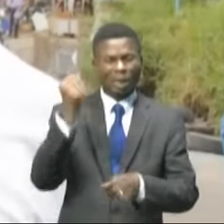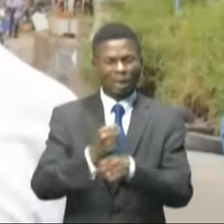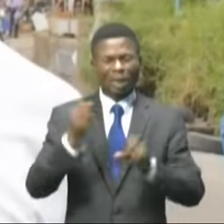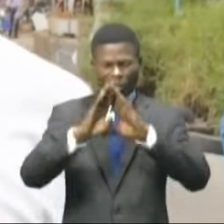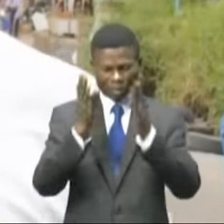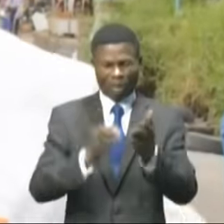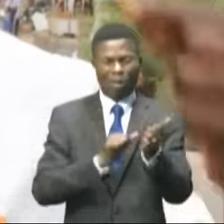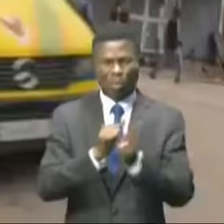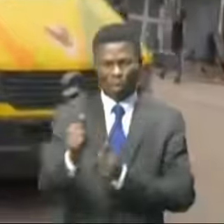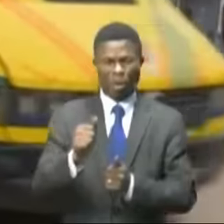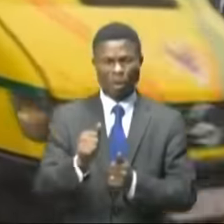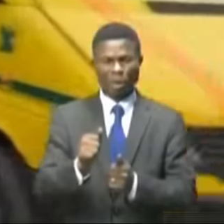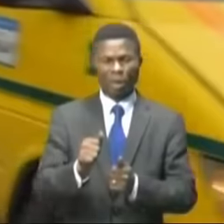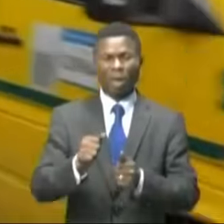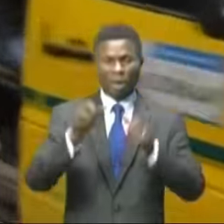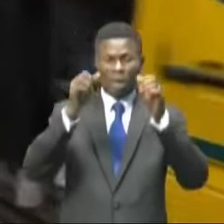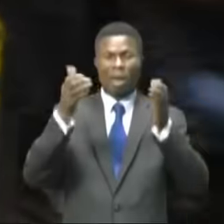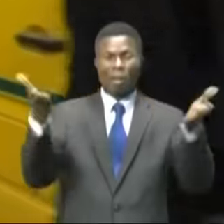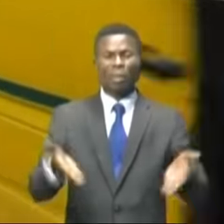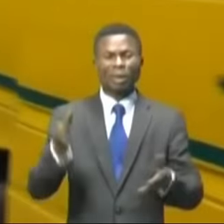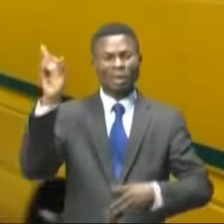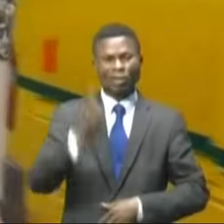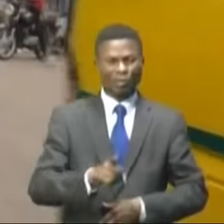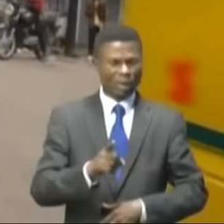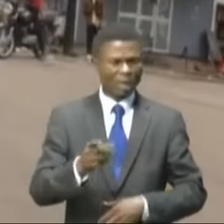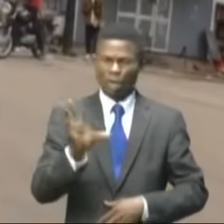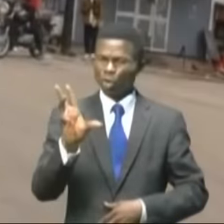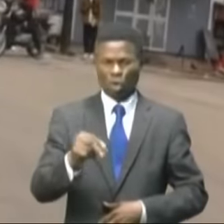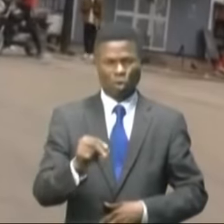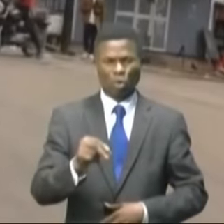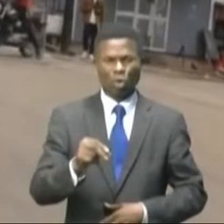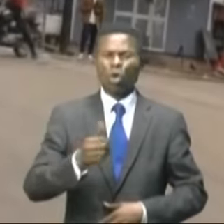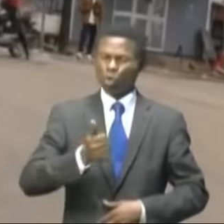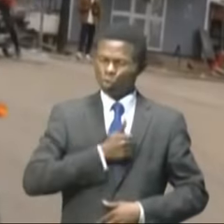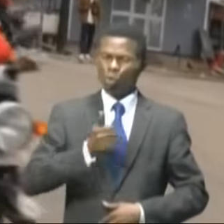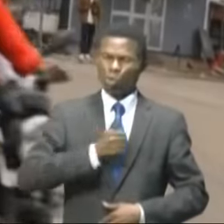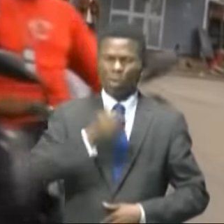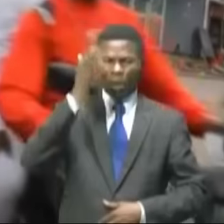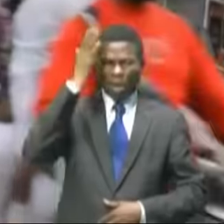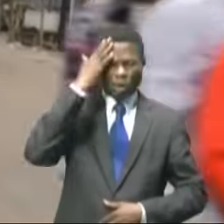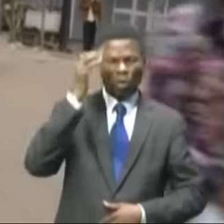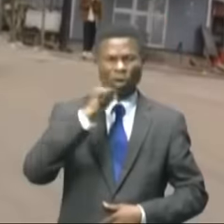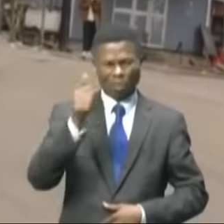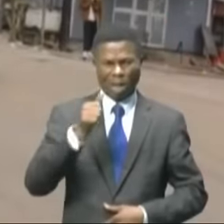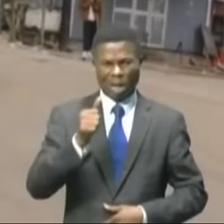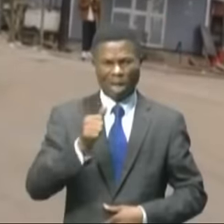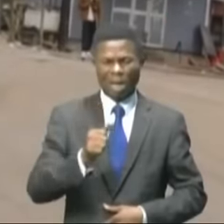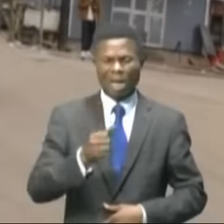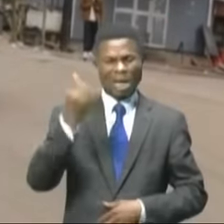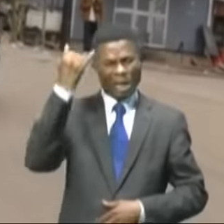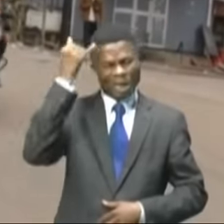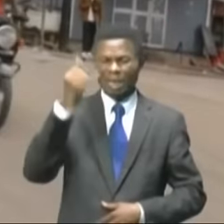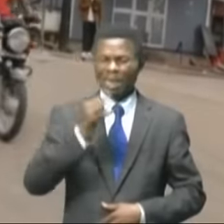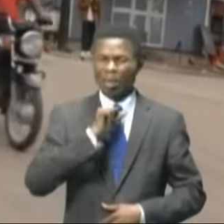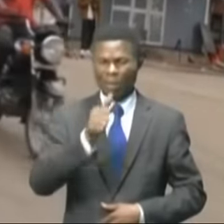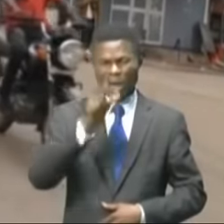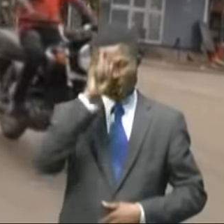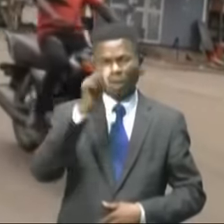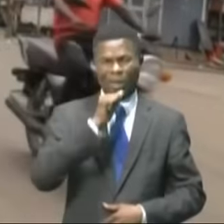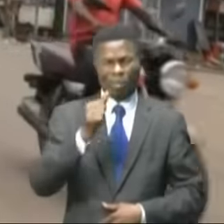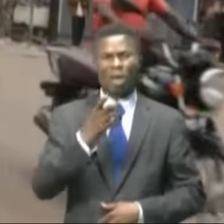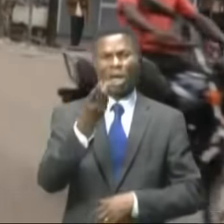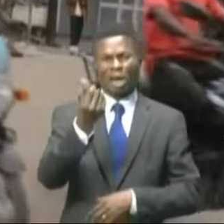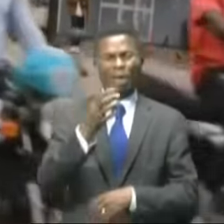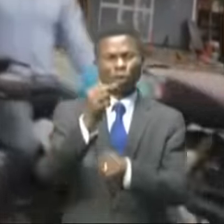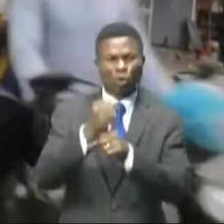pose salema. Faut nous présence à président, faut y'a nous. Conscience et pas à biso ba congolais, au biso tozo zo ba mongo, pour tout ça la misala y'a